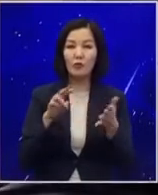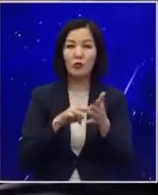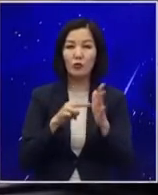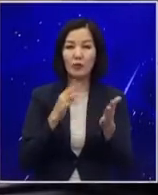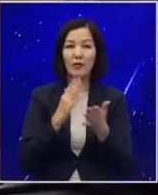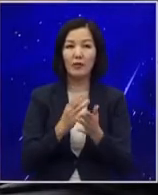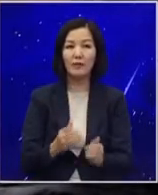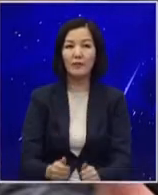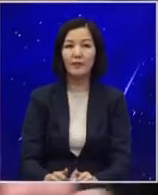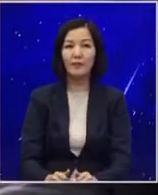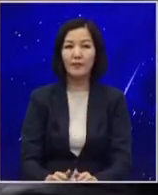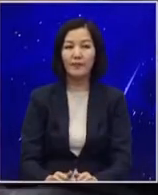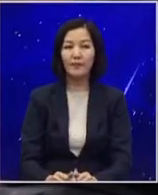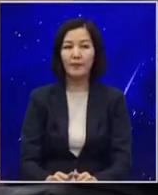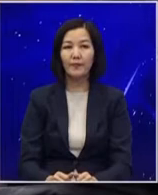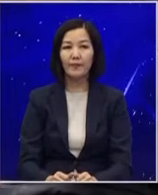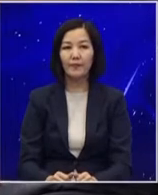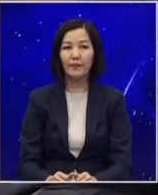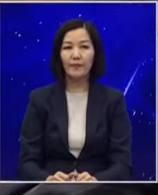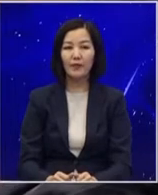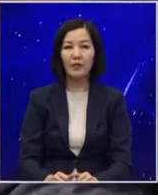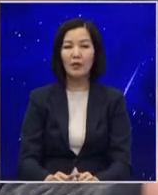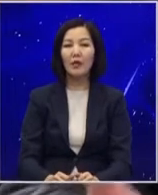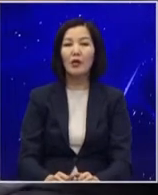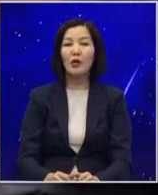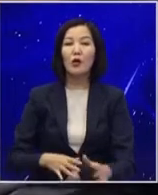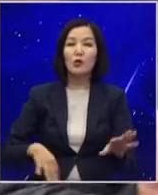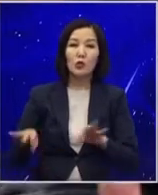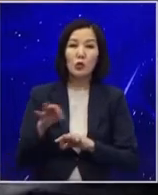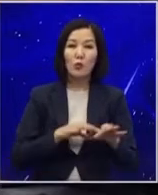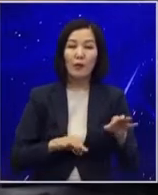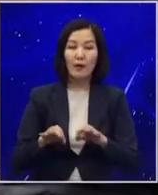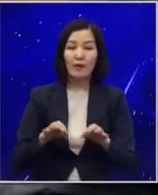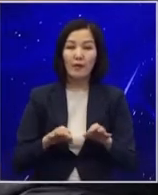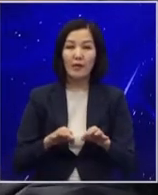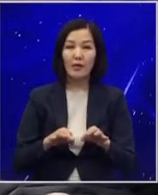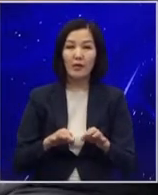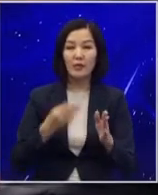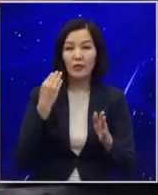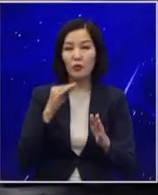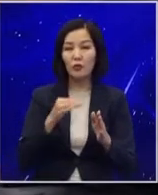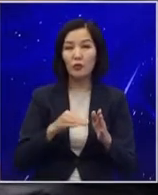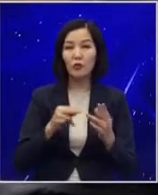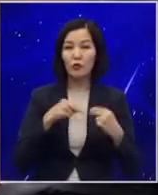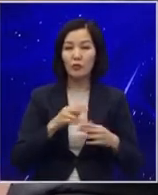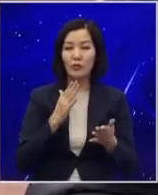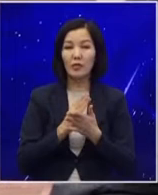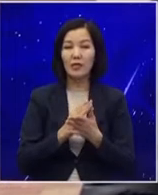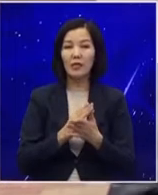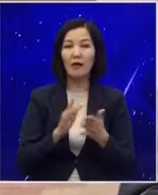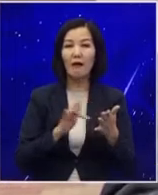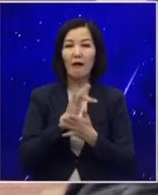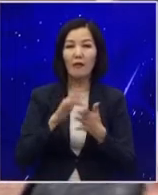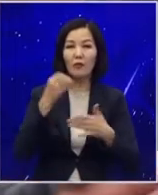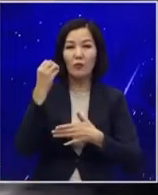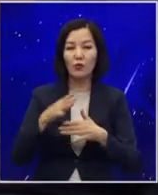Различные мероприятия, конечно, на современном уровне. Көптен күткен жобамыз. Архитекторлар сапалы жұмыс істеді. Қаланың оның ішінде